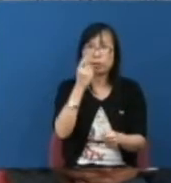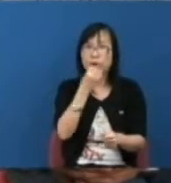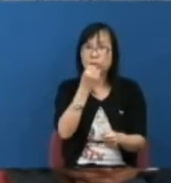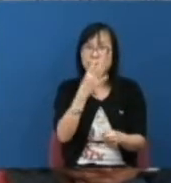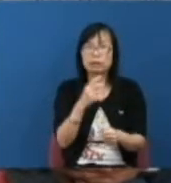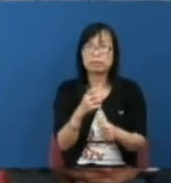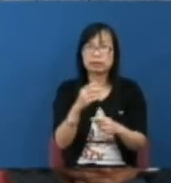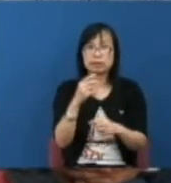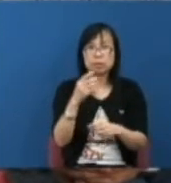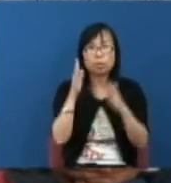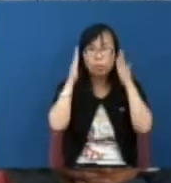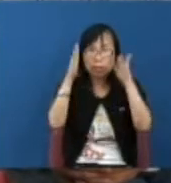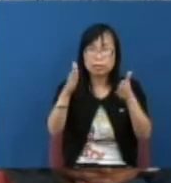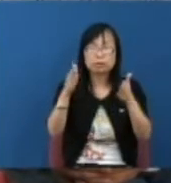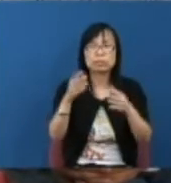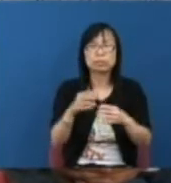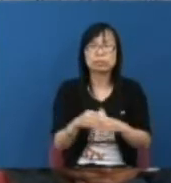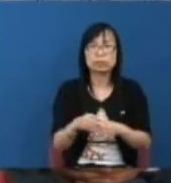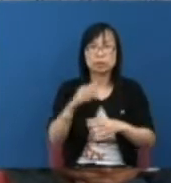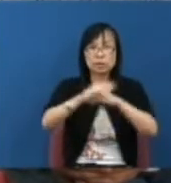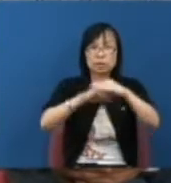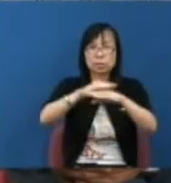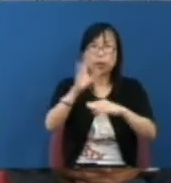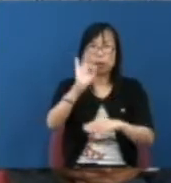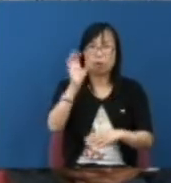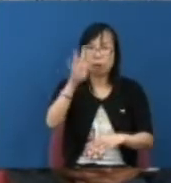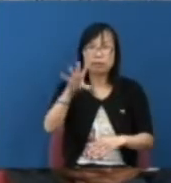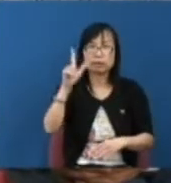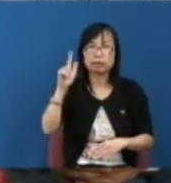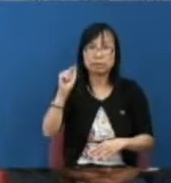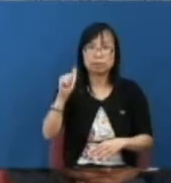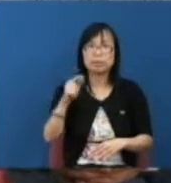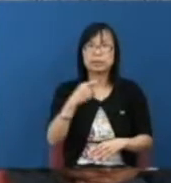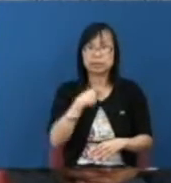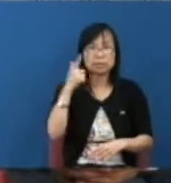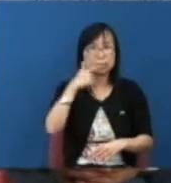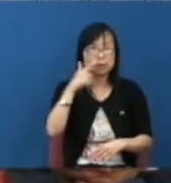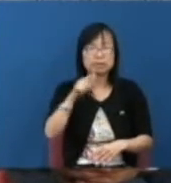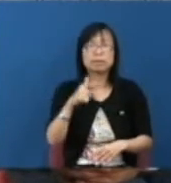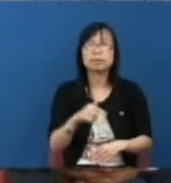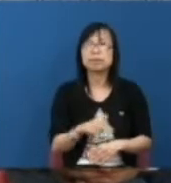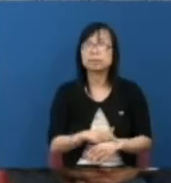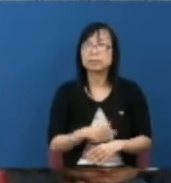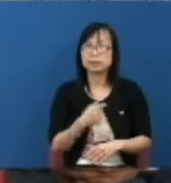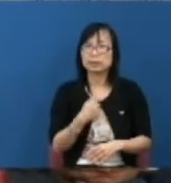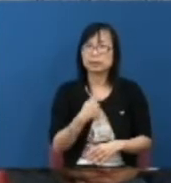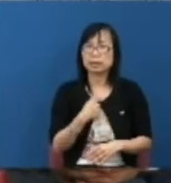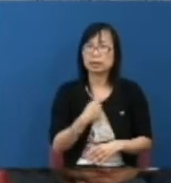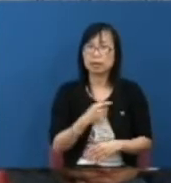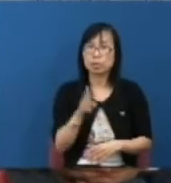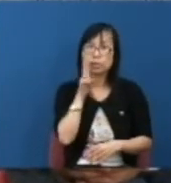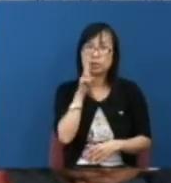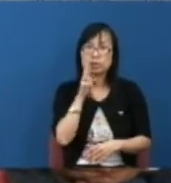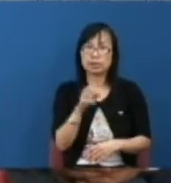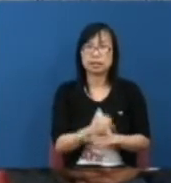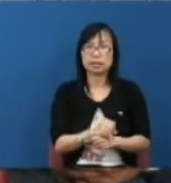建築物。咁你唔講舊啊嚇，新嘅更加要加呢個元素。其實好似業